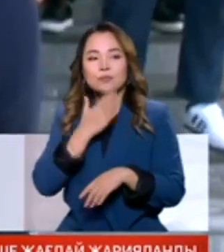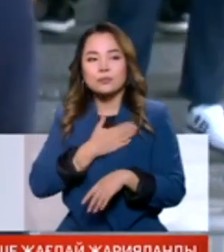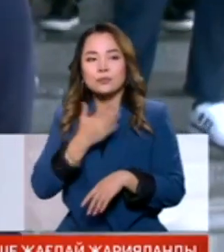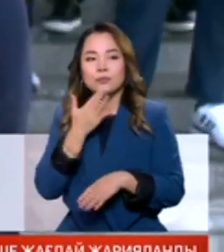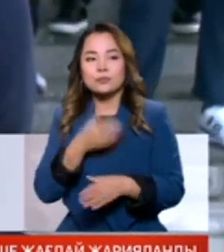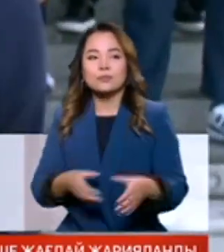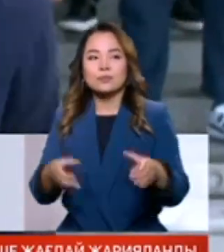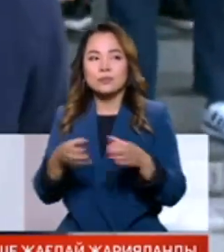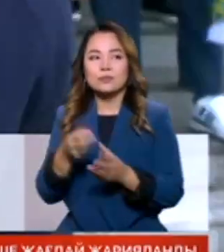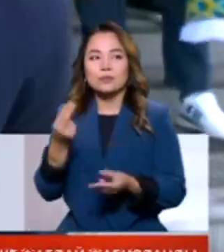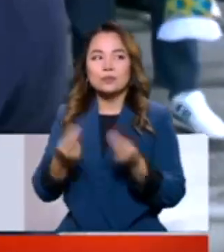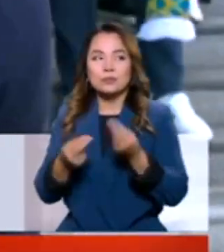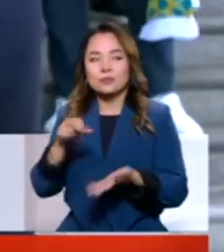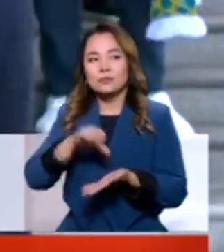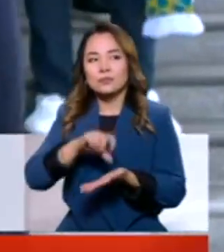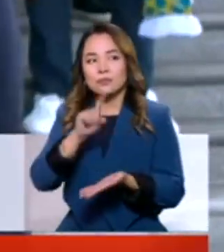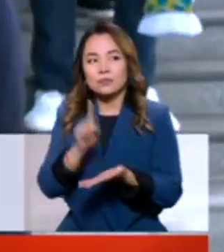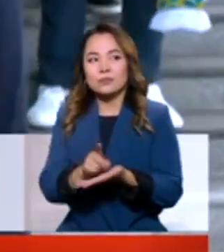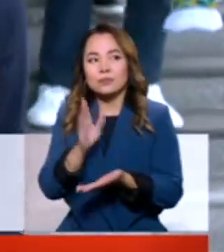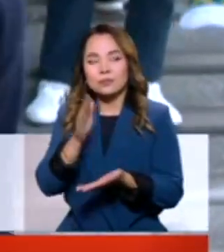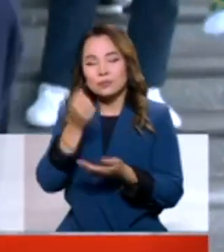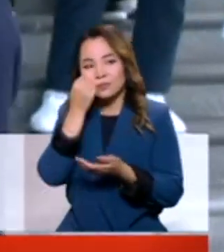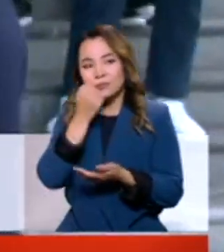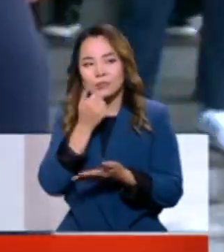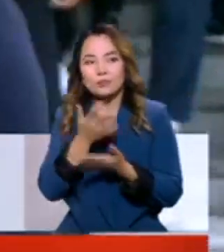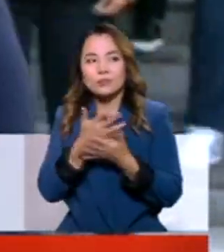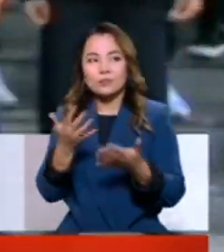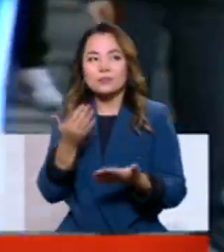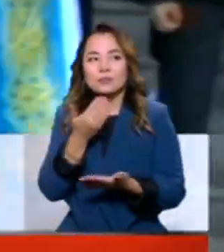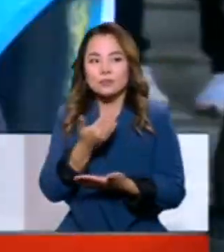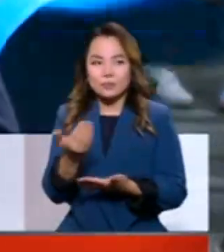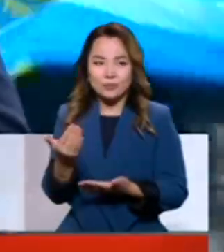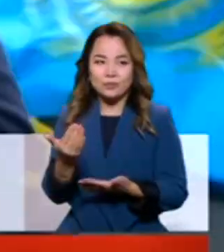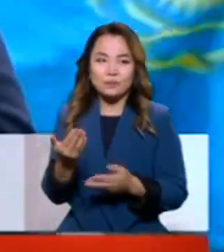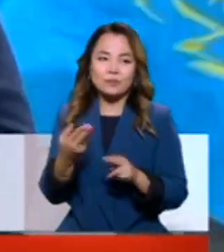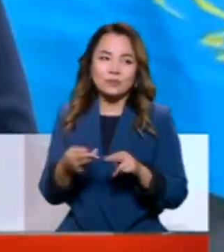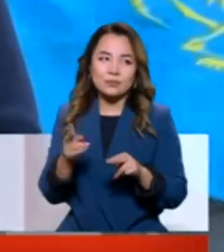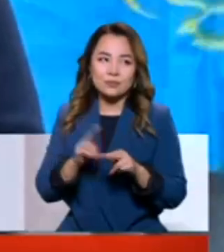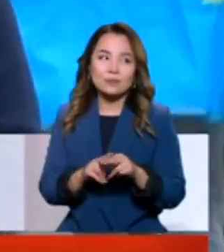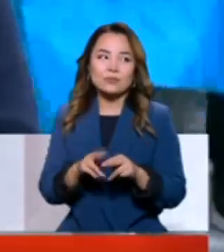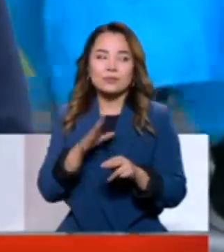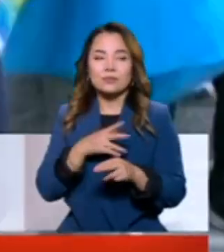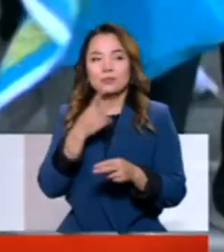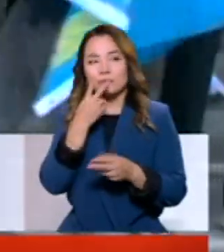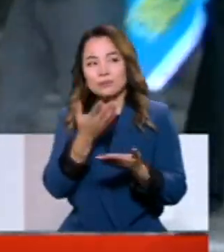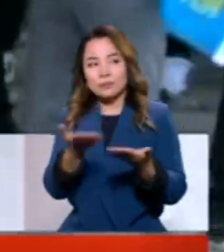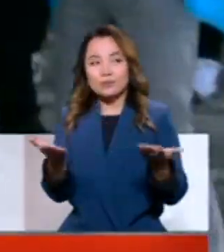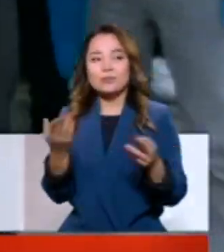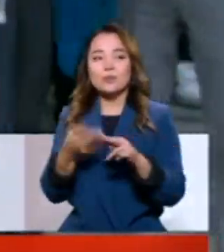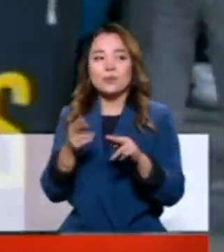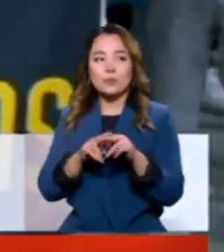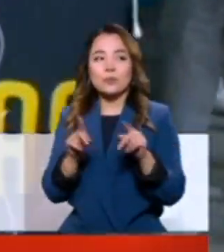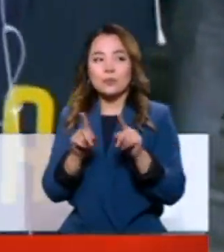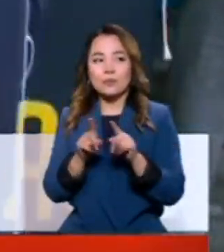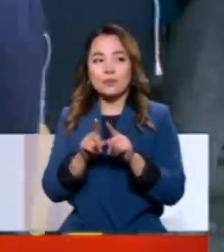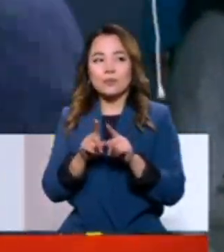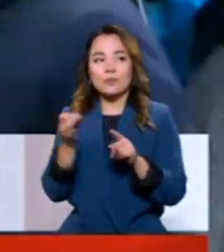ұлттық құрамамызға барамыз. Тамаша, көп рахмет. Мінекей атмосфераны көріп тұрсыздар.